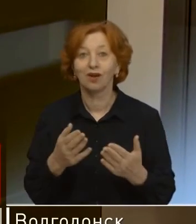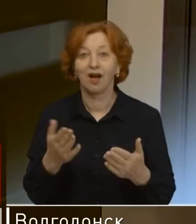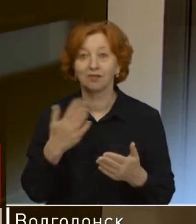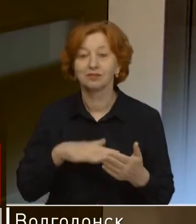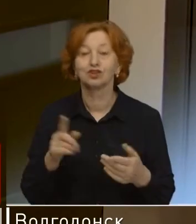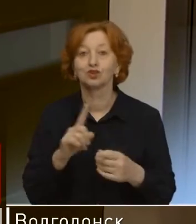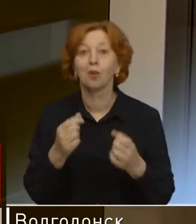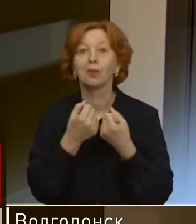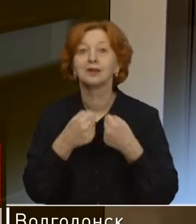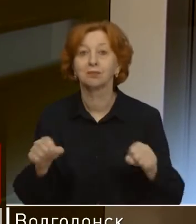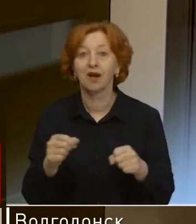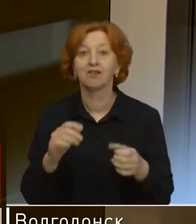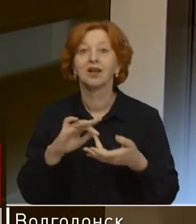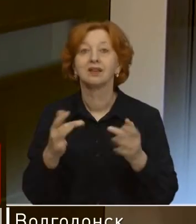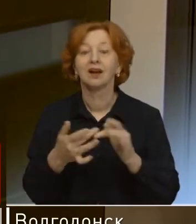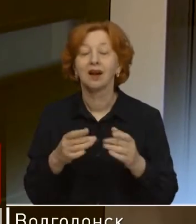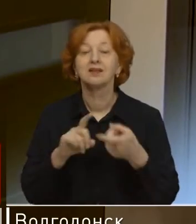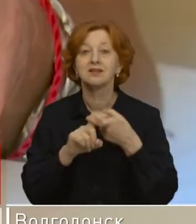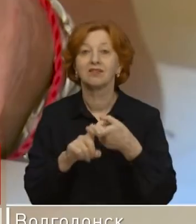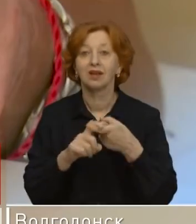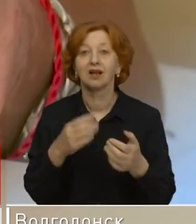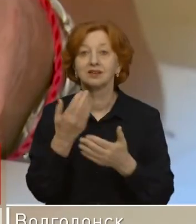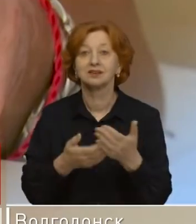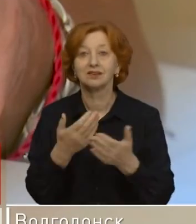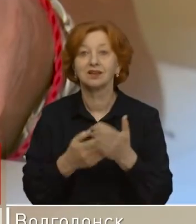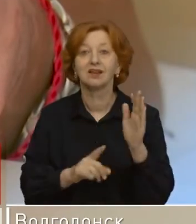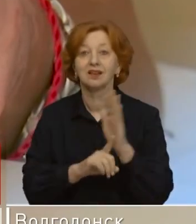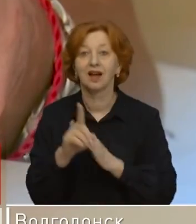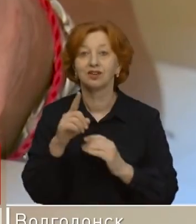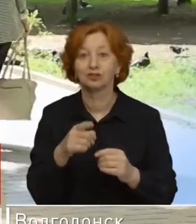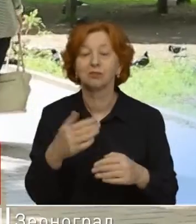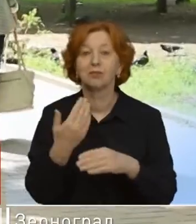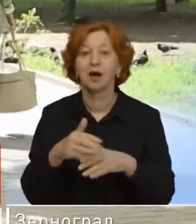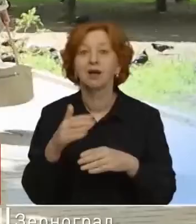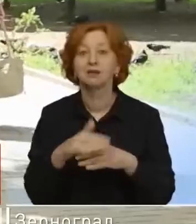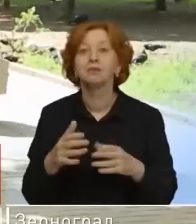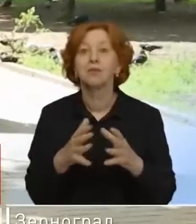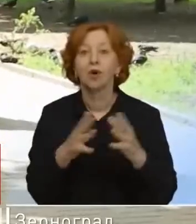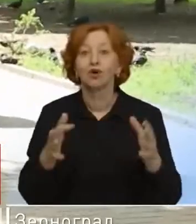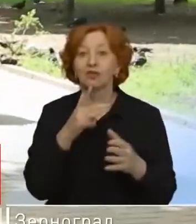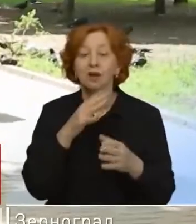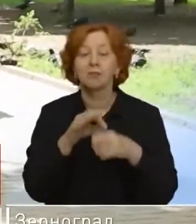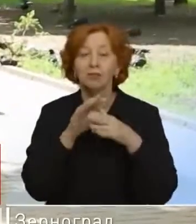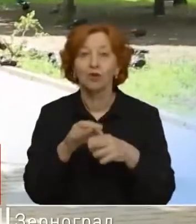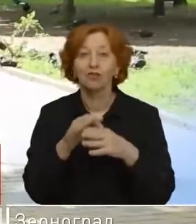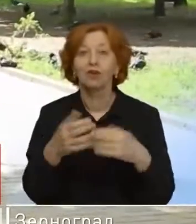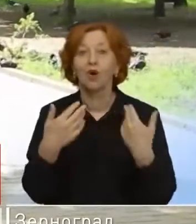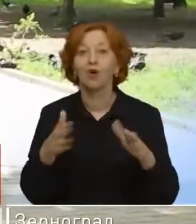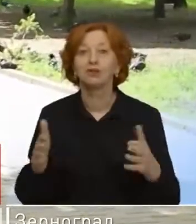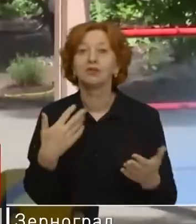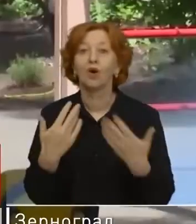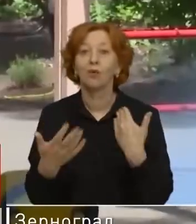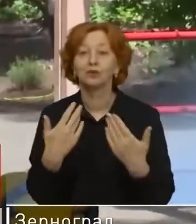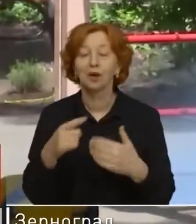Чтобы избавиться от интернет-зависимости, эксперты рекомендуют начать планировать свой день и проводить больше времени на свежем воздухе, общаться